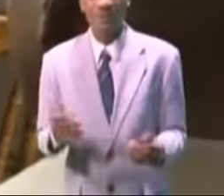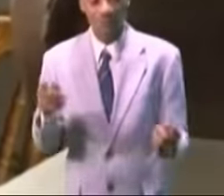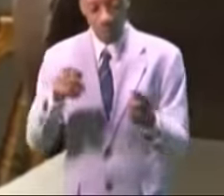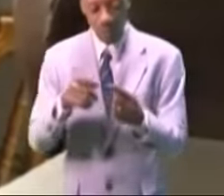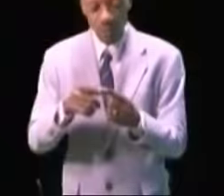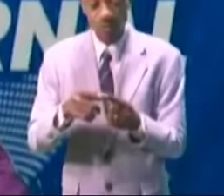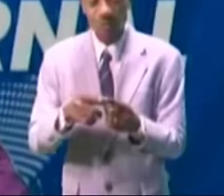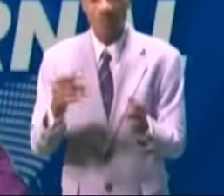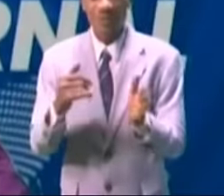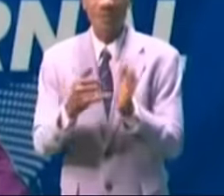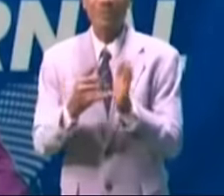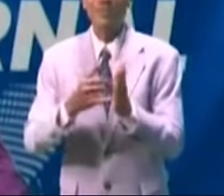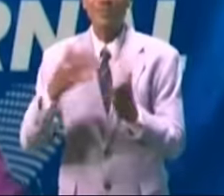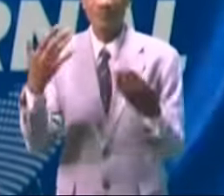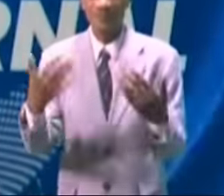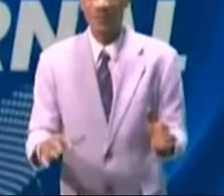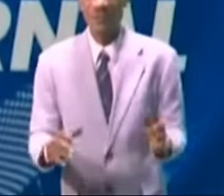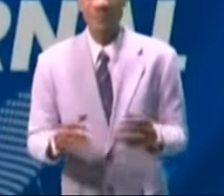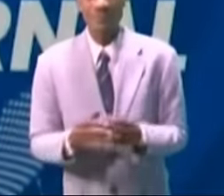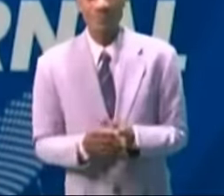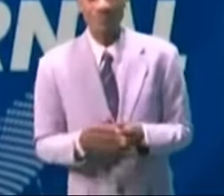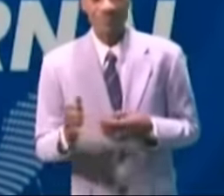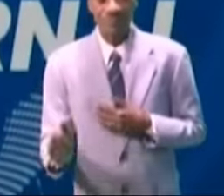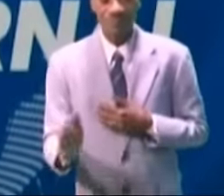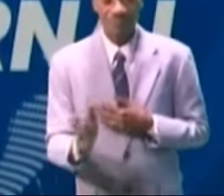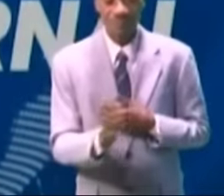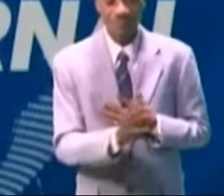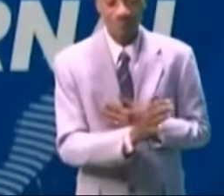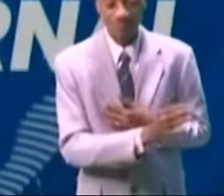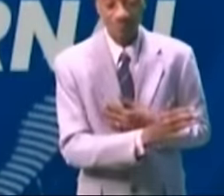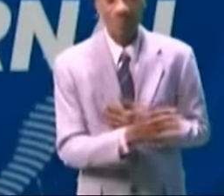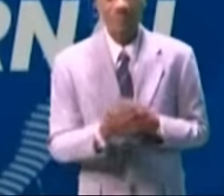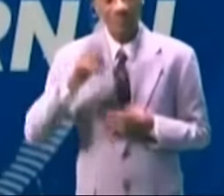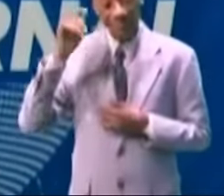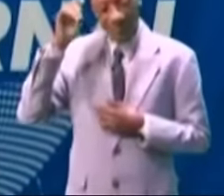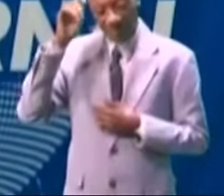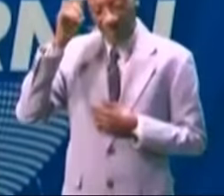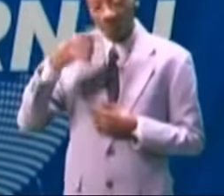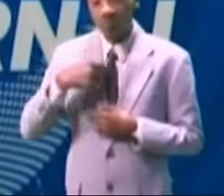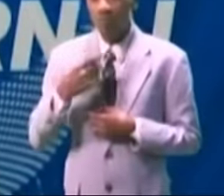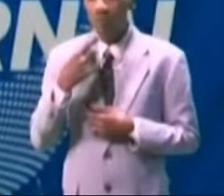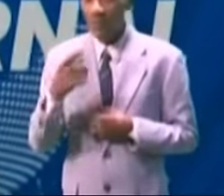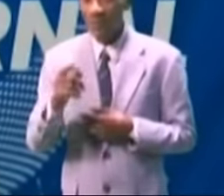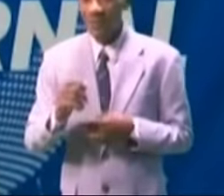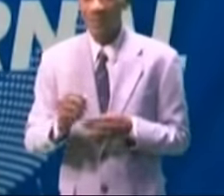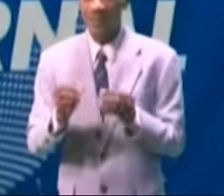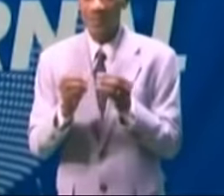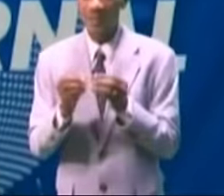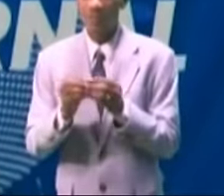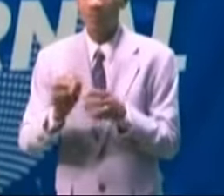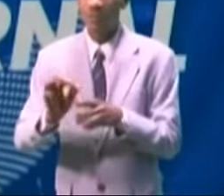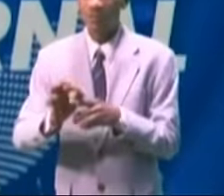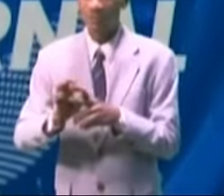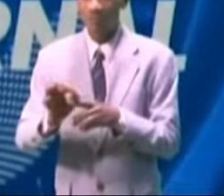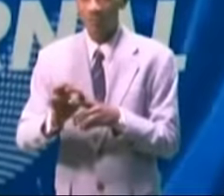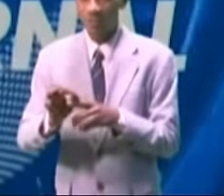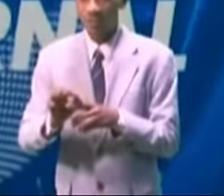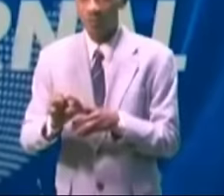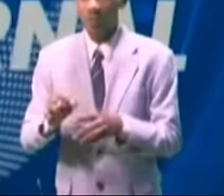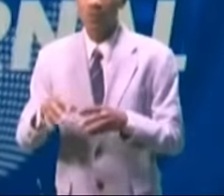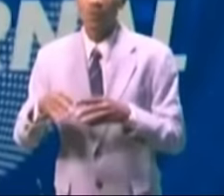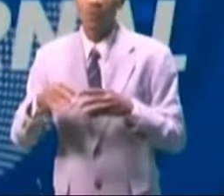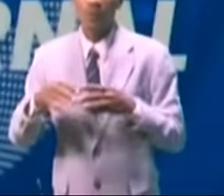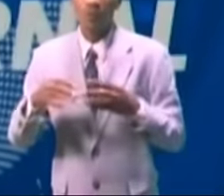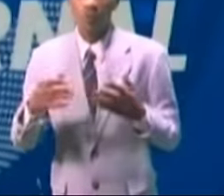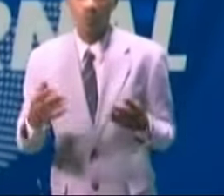2024. J'en parlais dans les titres, un séminaire de formation sur comment... encore